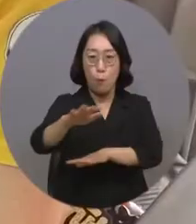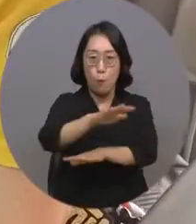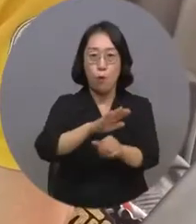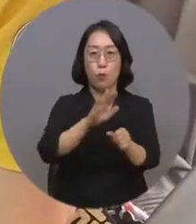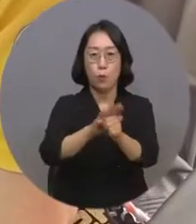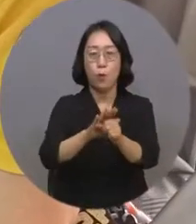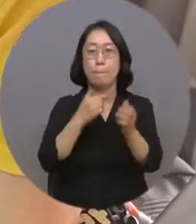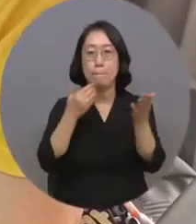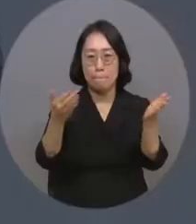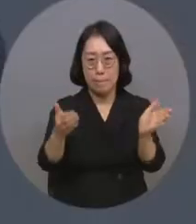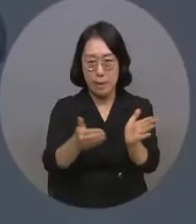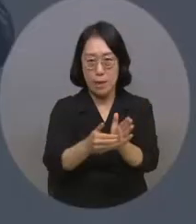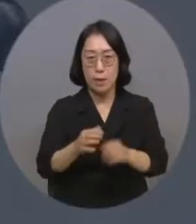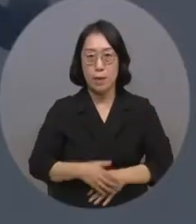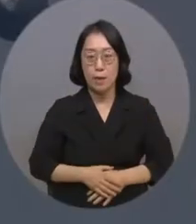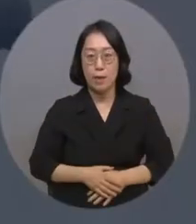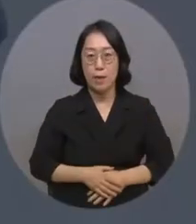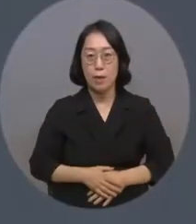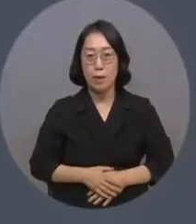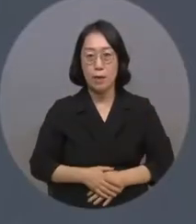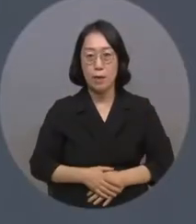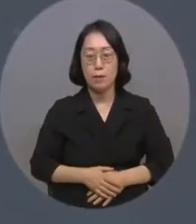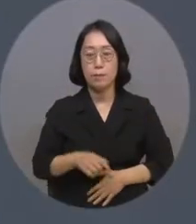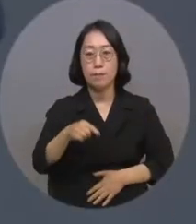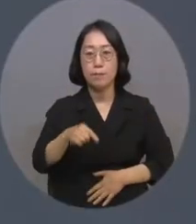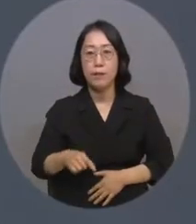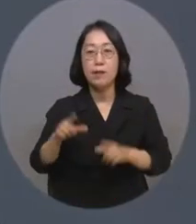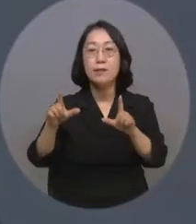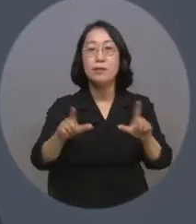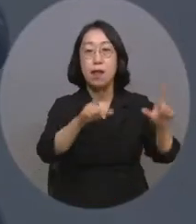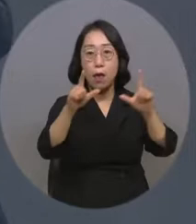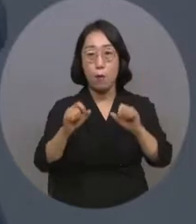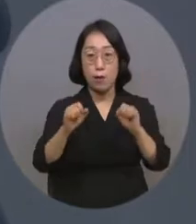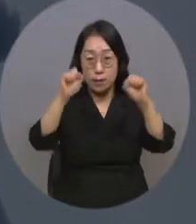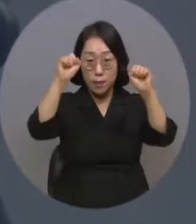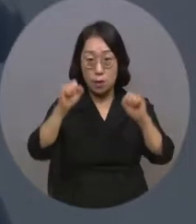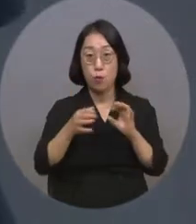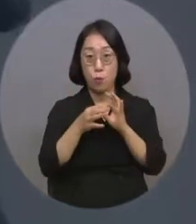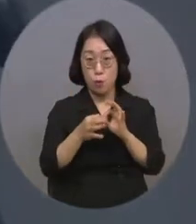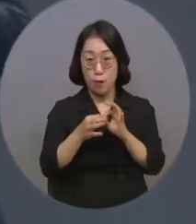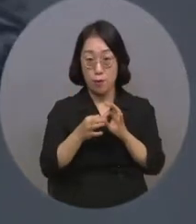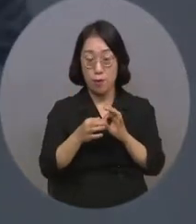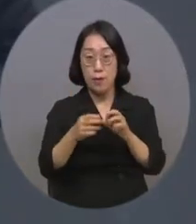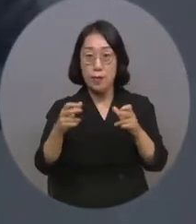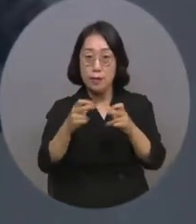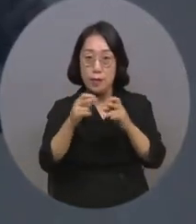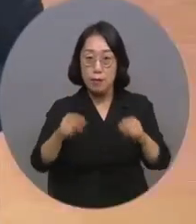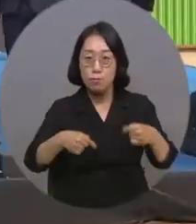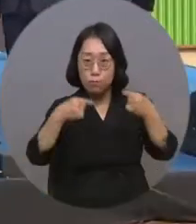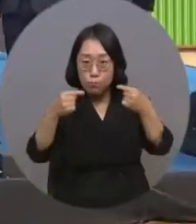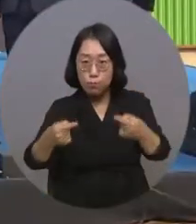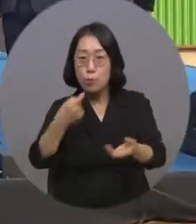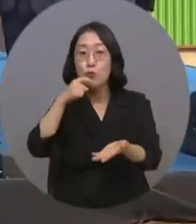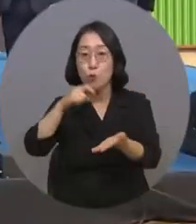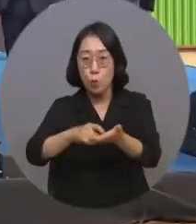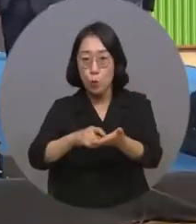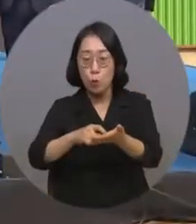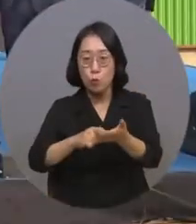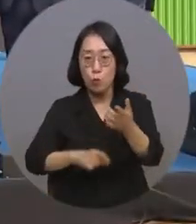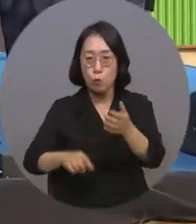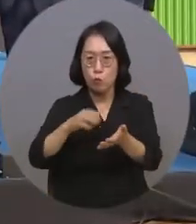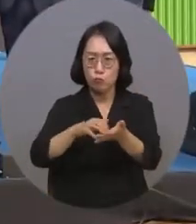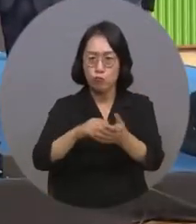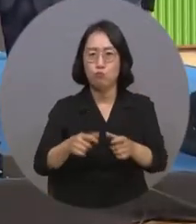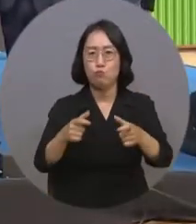진행을 도왔습니다 군 관계자는 생활체육에 대한 장애인의 접근성을 높이고 생활체육 저변